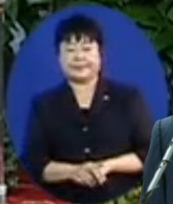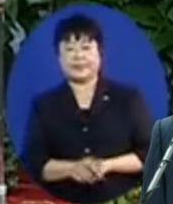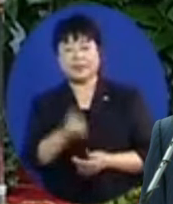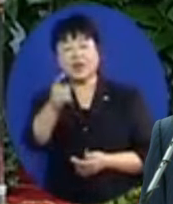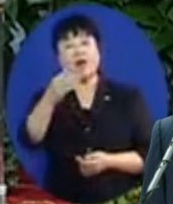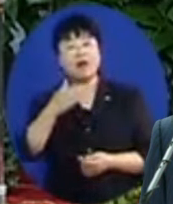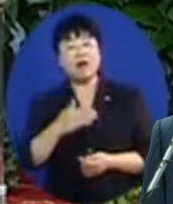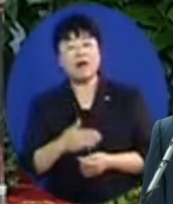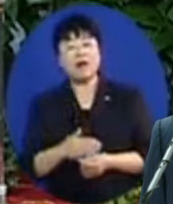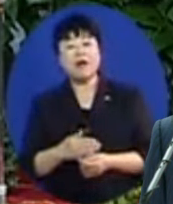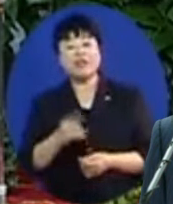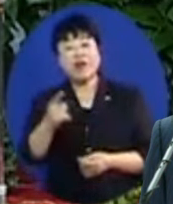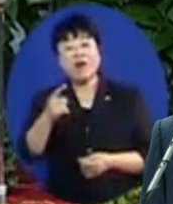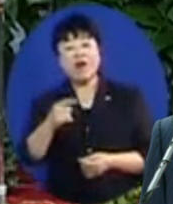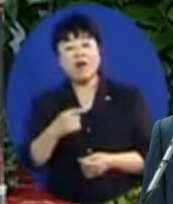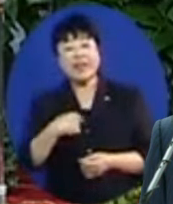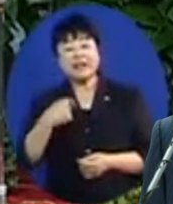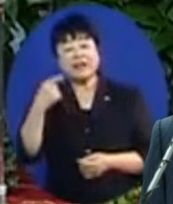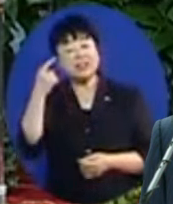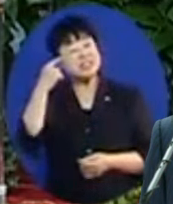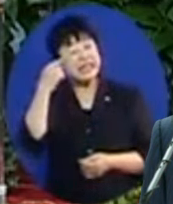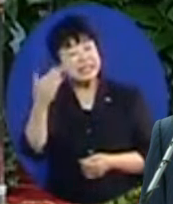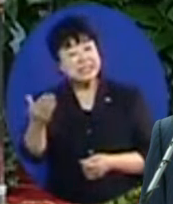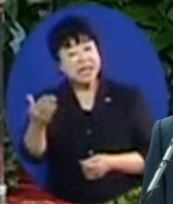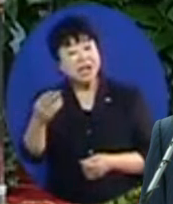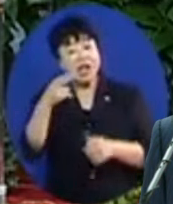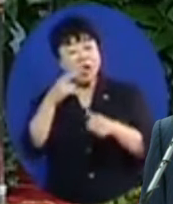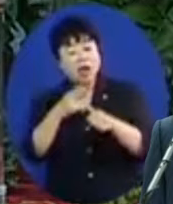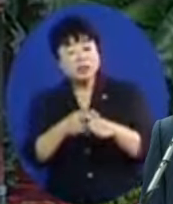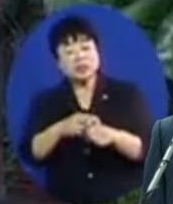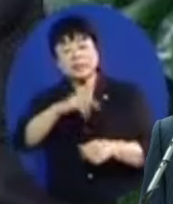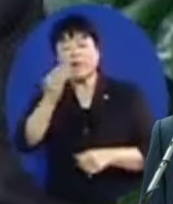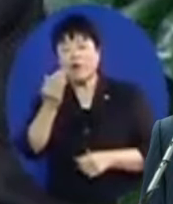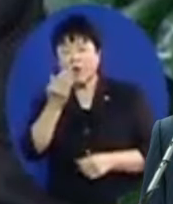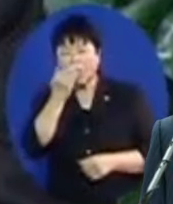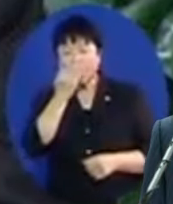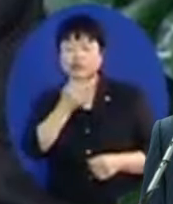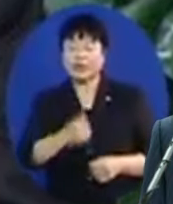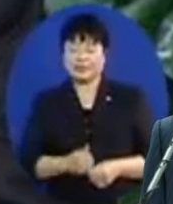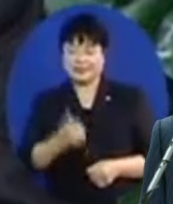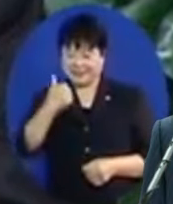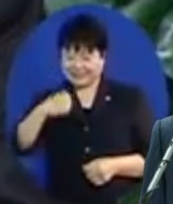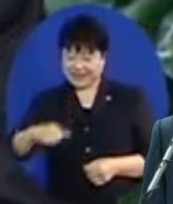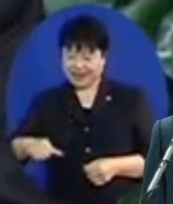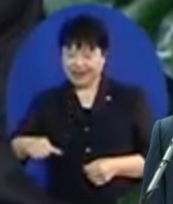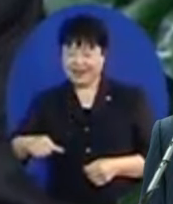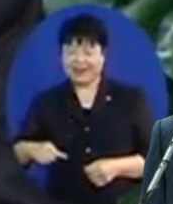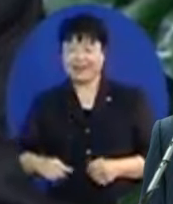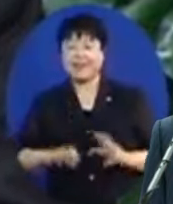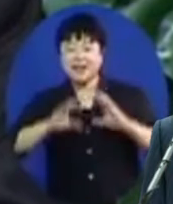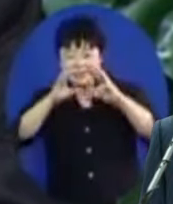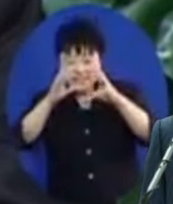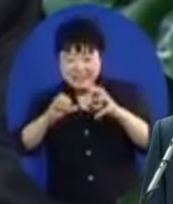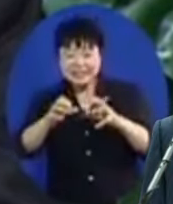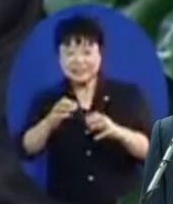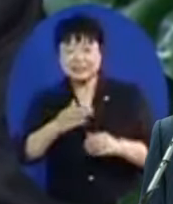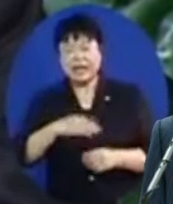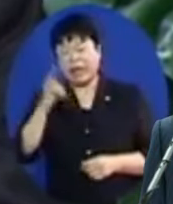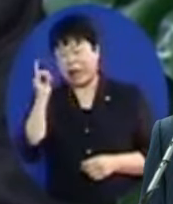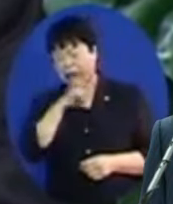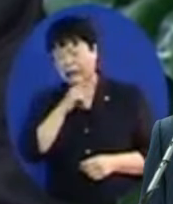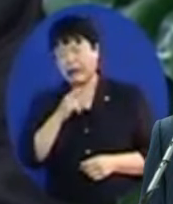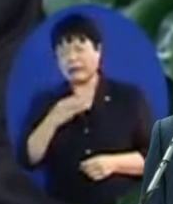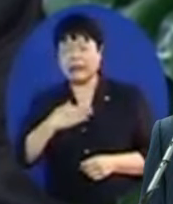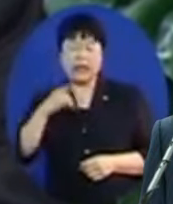네가 나를 어떤 사람으로 생각하느냐? 아, 선생님은 성자지요. 이 세상에서 나만큼 악하고